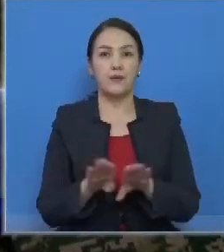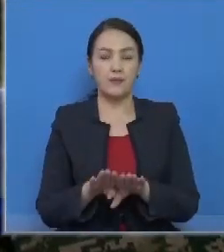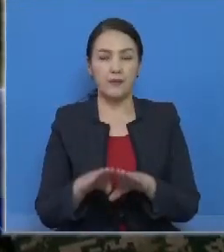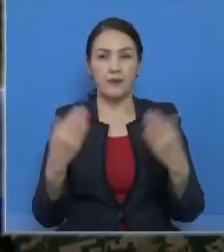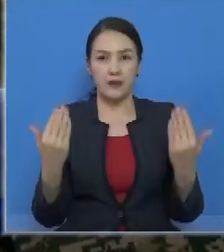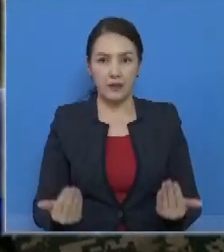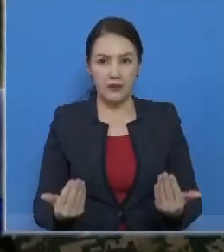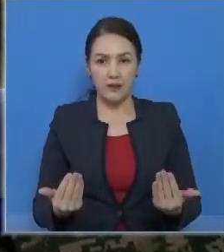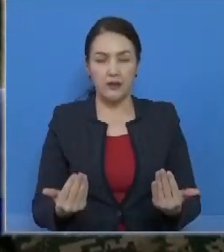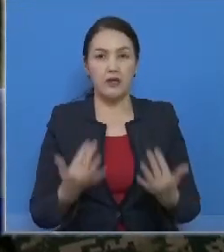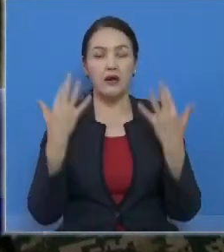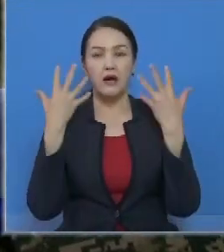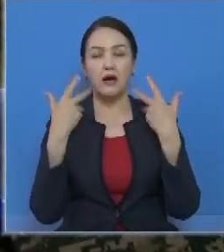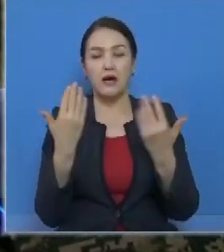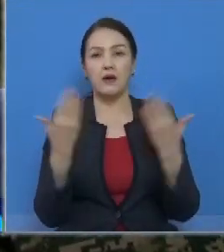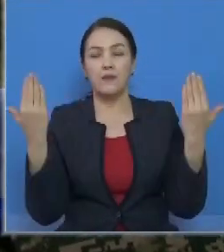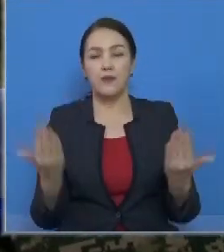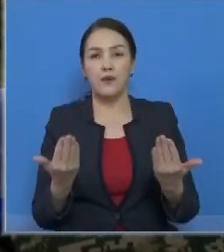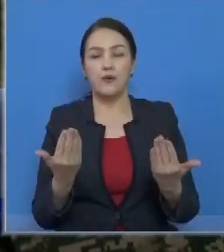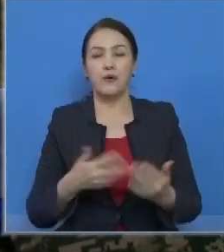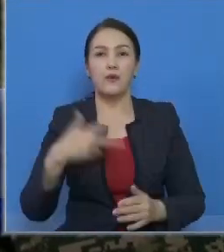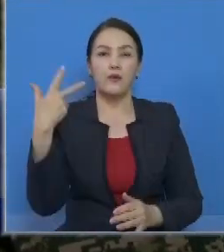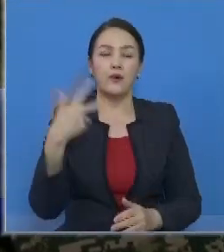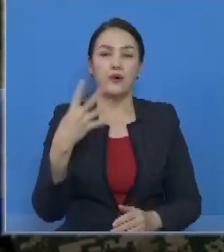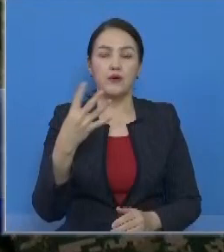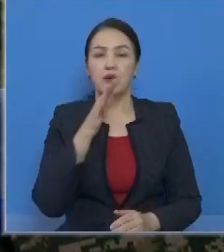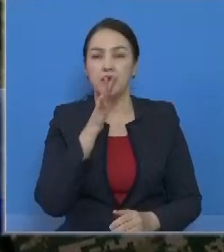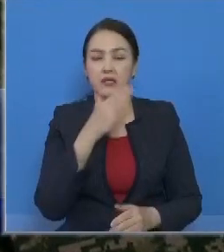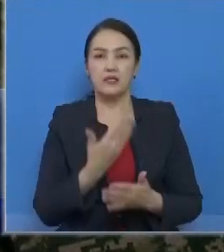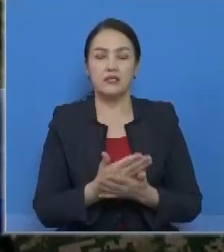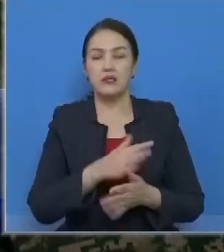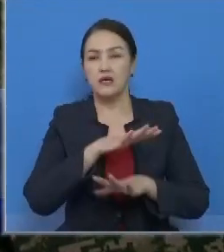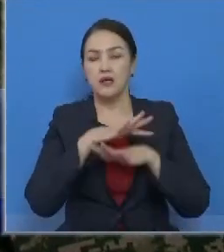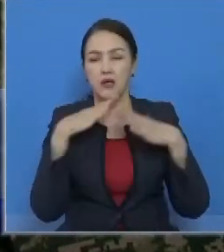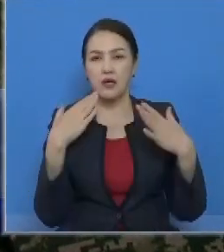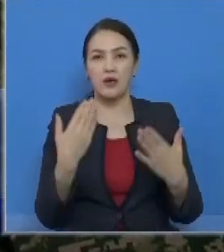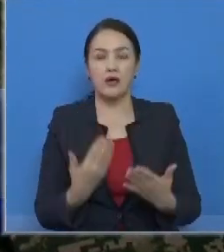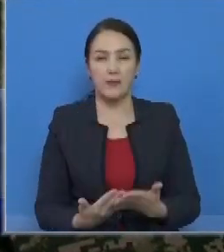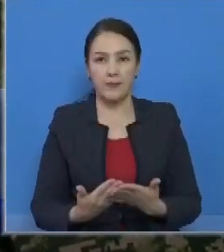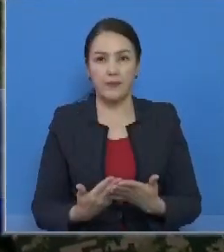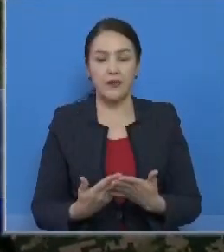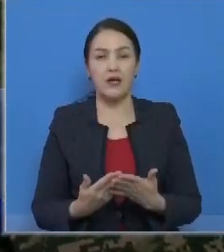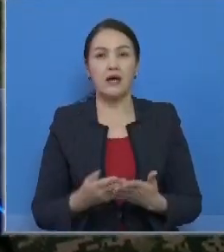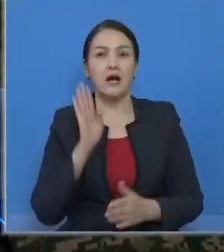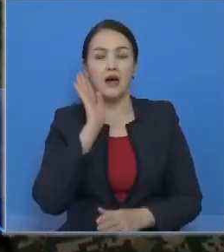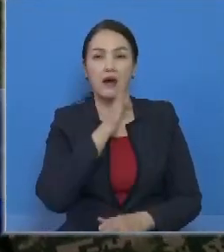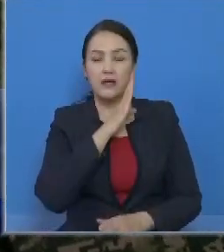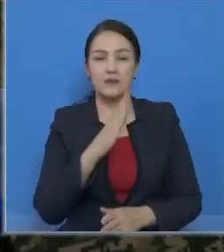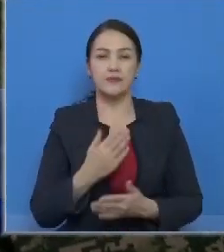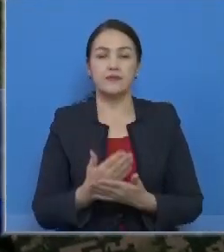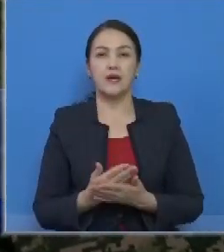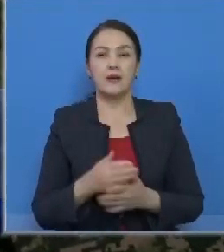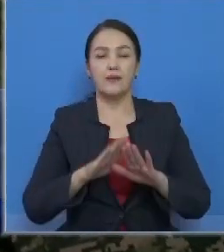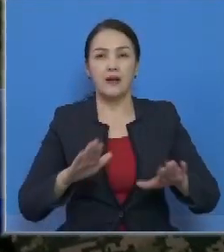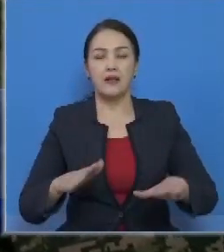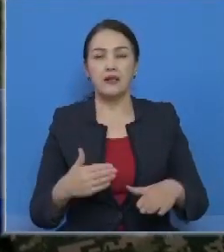енді қаншама осы 34 жылдың ішінде қаншама аналарымыз